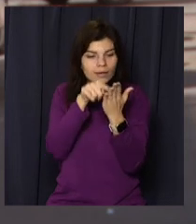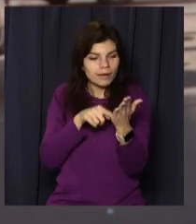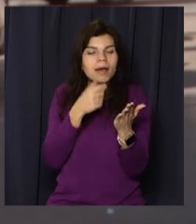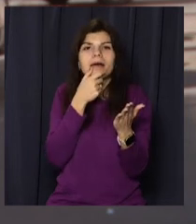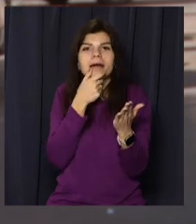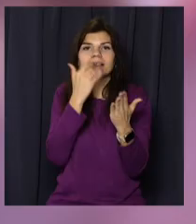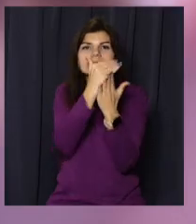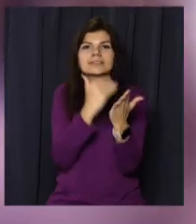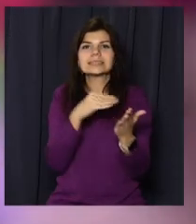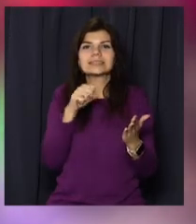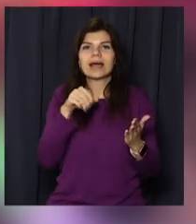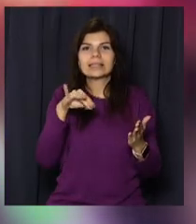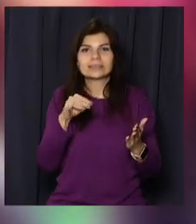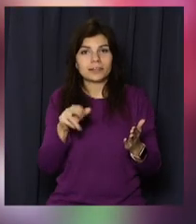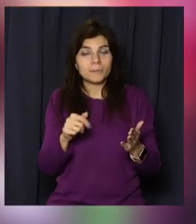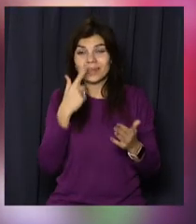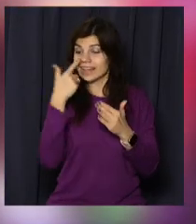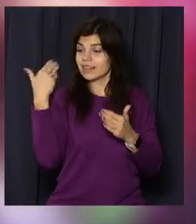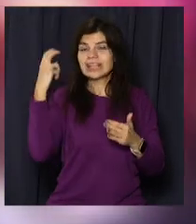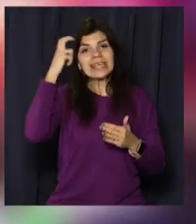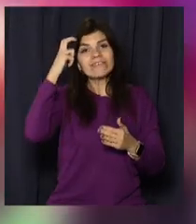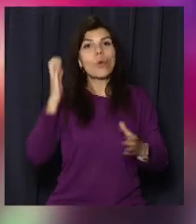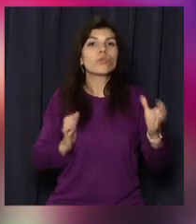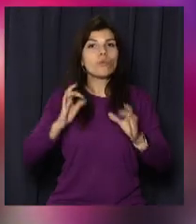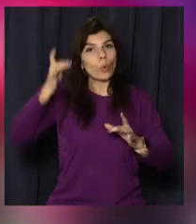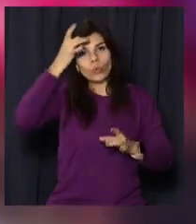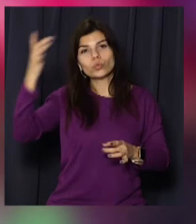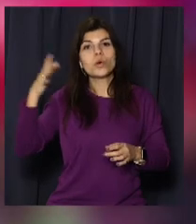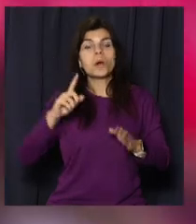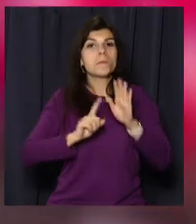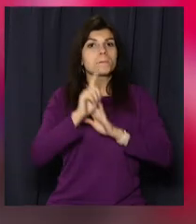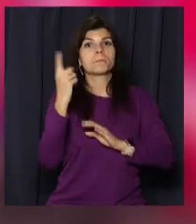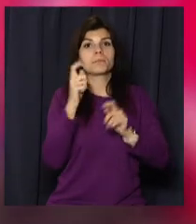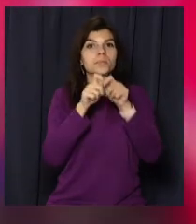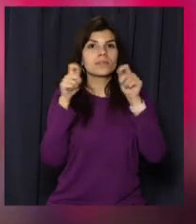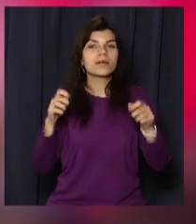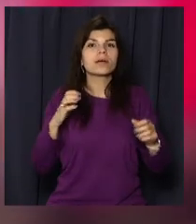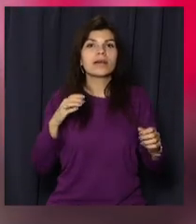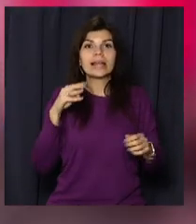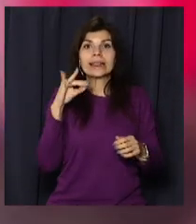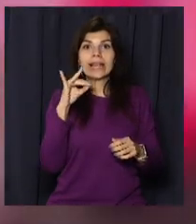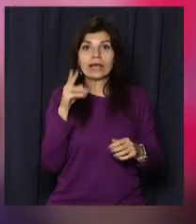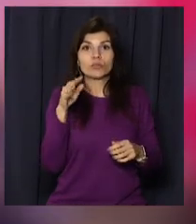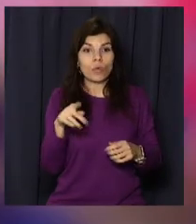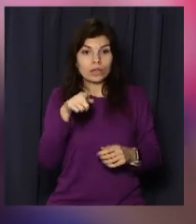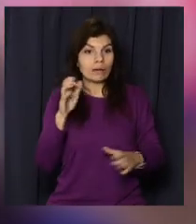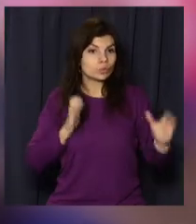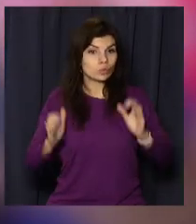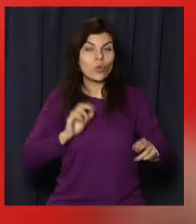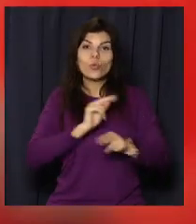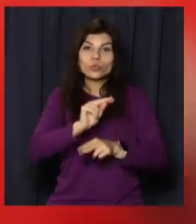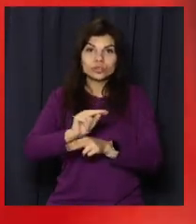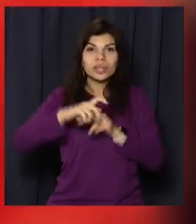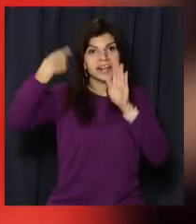аналитика и статистика. Нещодавно в Київському університеті культури з'явився перший у світі факультет тіктоку. Там студентів